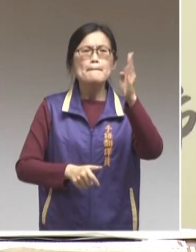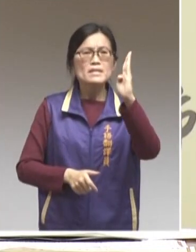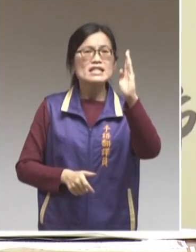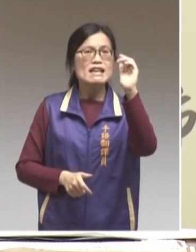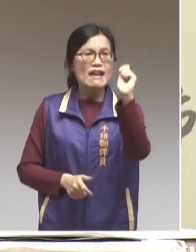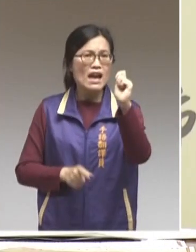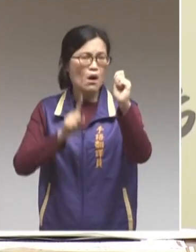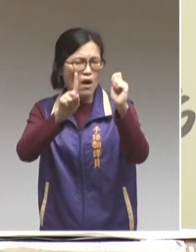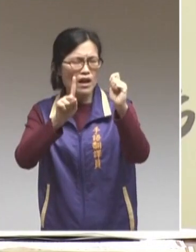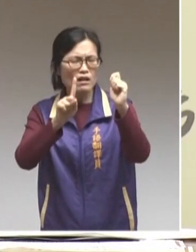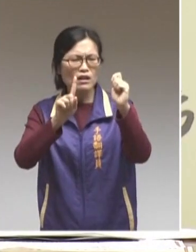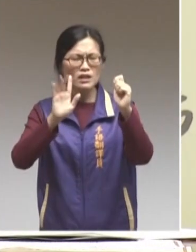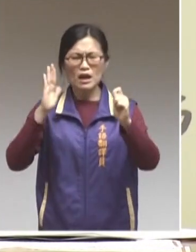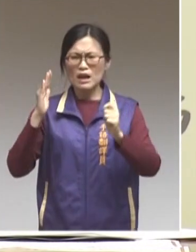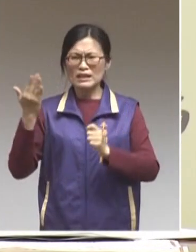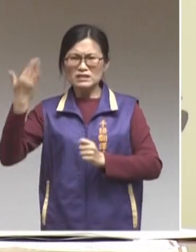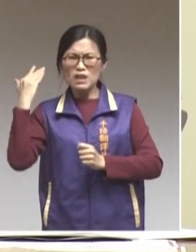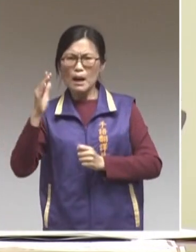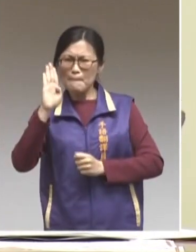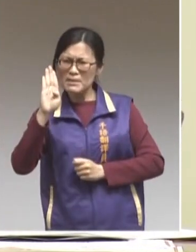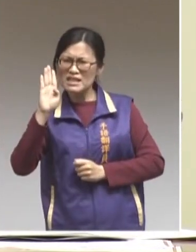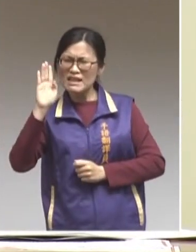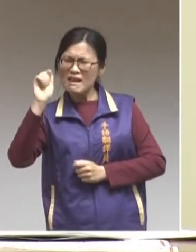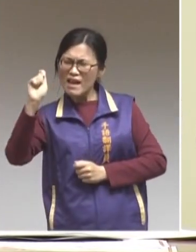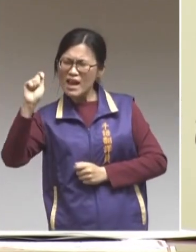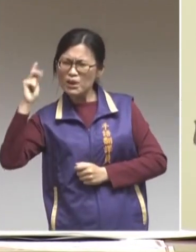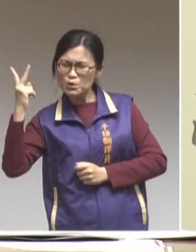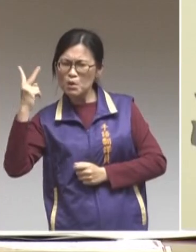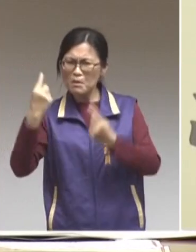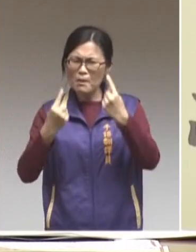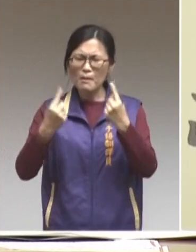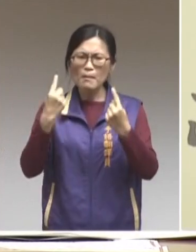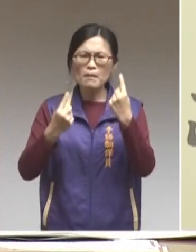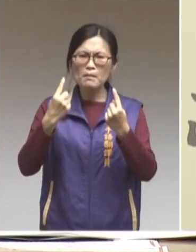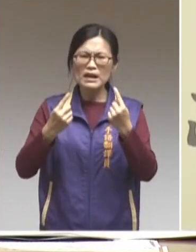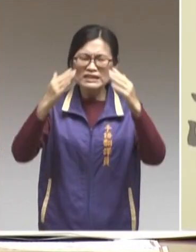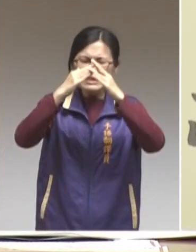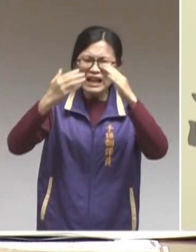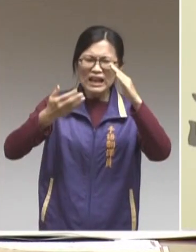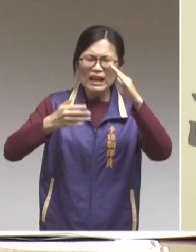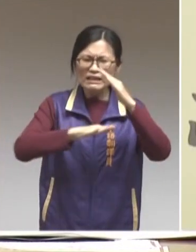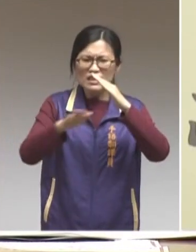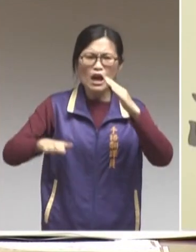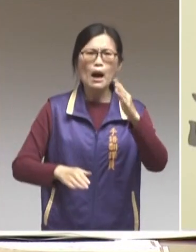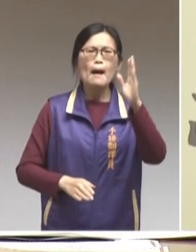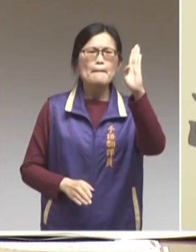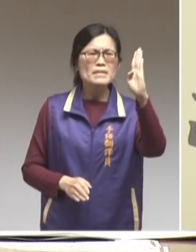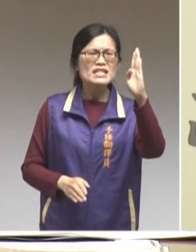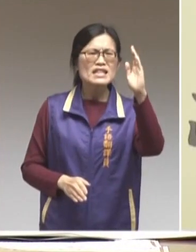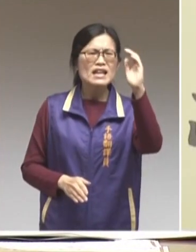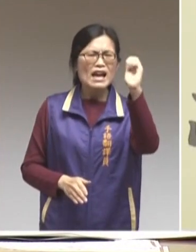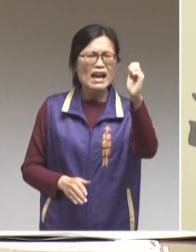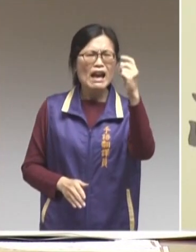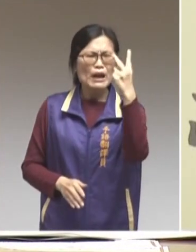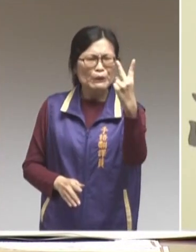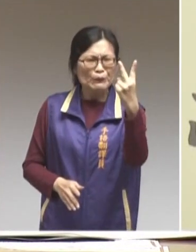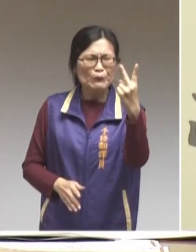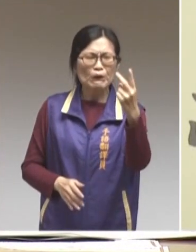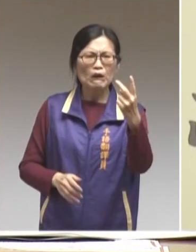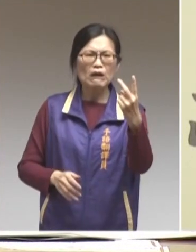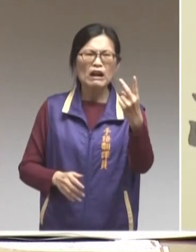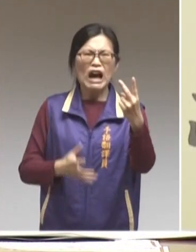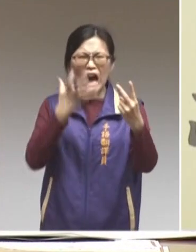如用 BA2 跟 BA1 做比较啊、哦，这个家庭的传播率 BA2 又比 BA1 增加